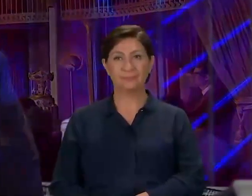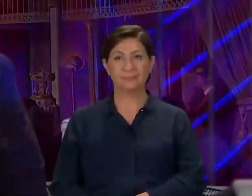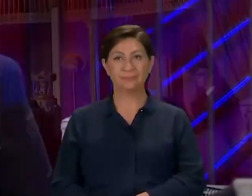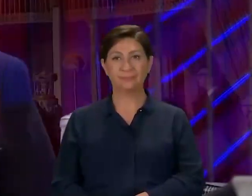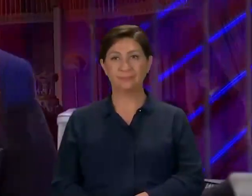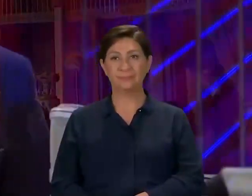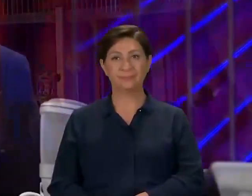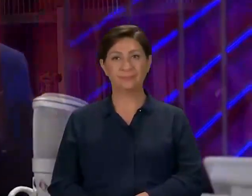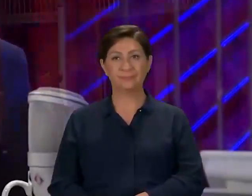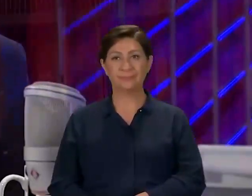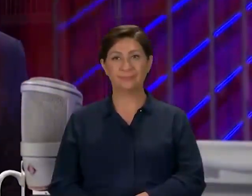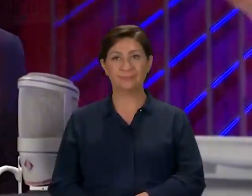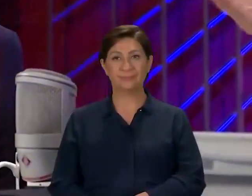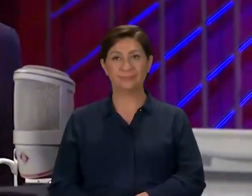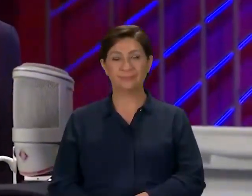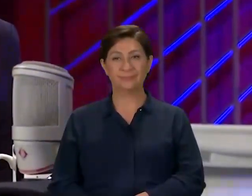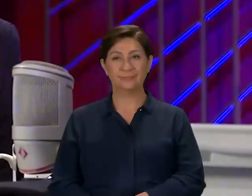my